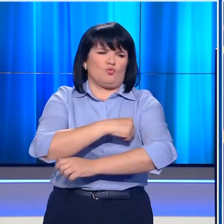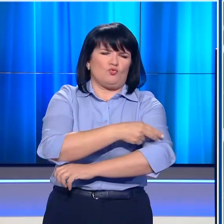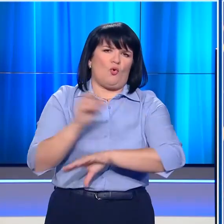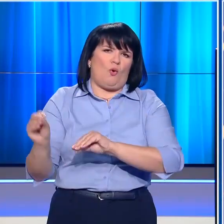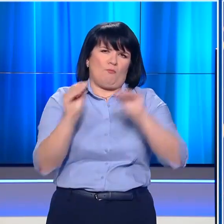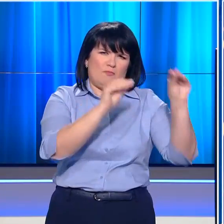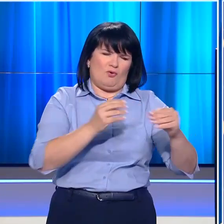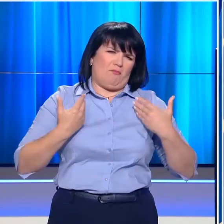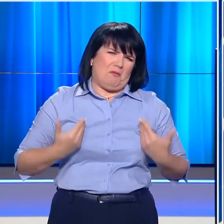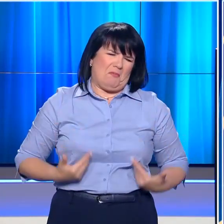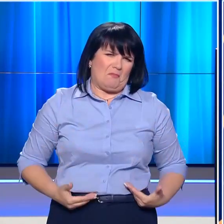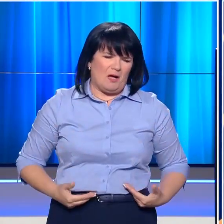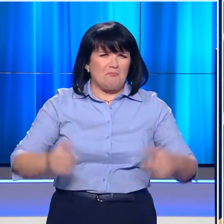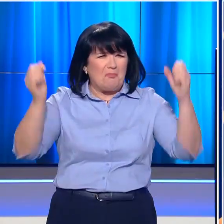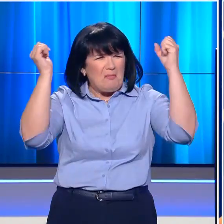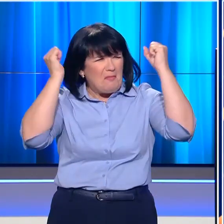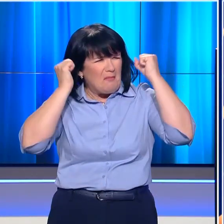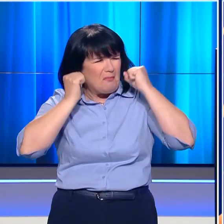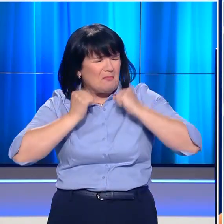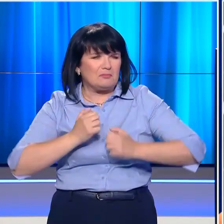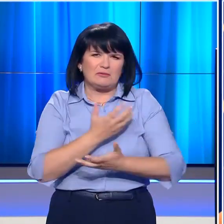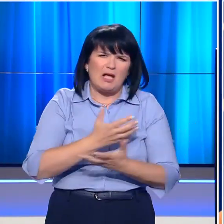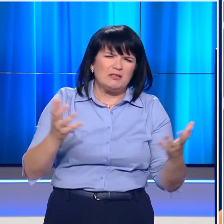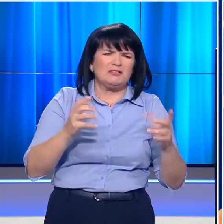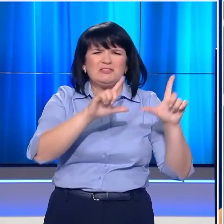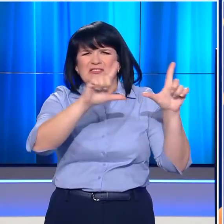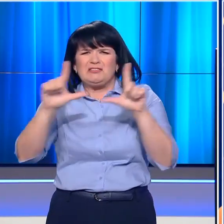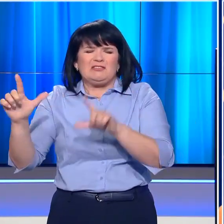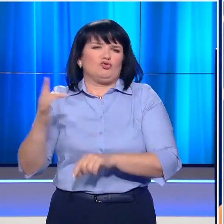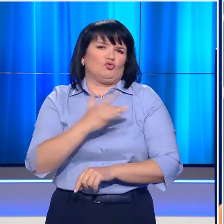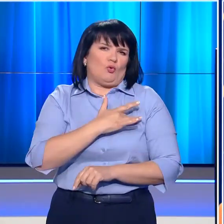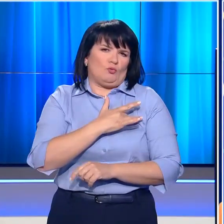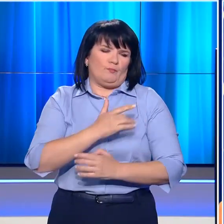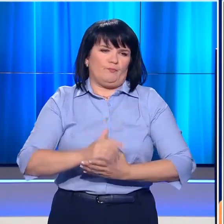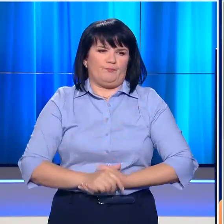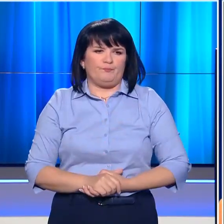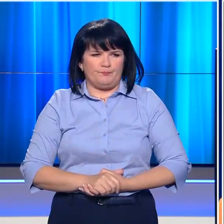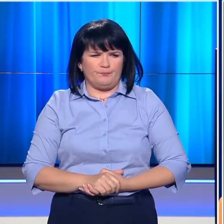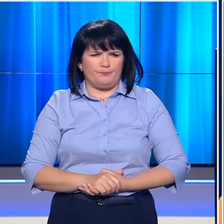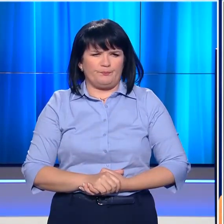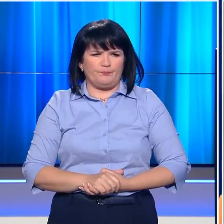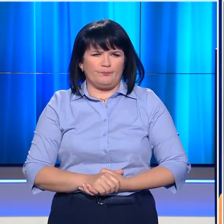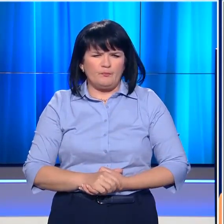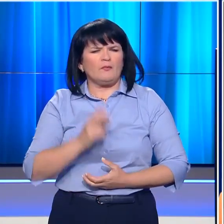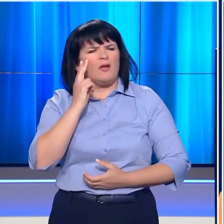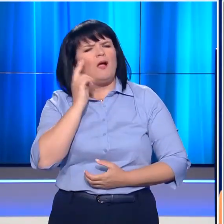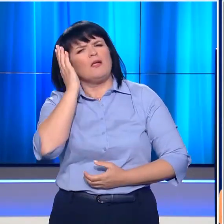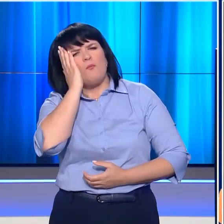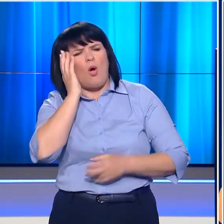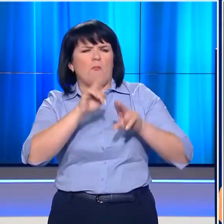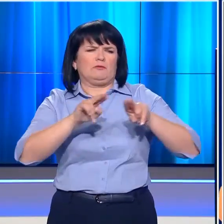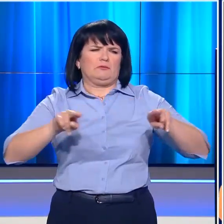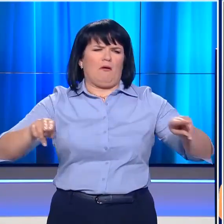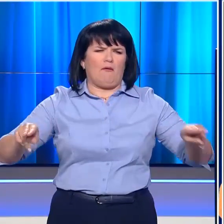σοβαρά τραυματισμένοι. Οι ζημιές είναι ανυπολόγιστες και τα πλάνα κόβουν την ανάσα. Sigue temblando en estos